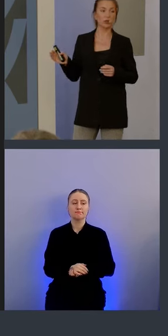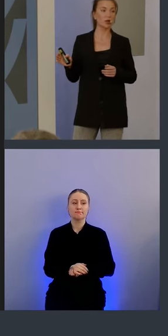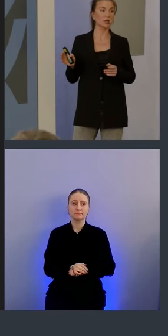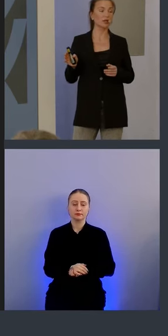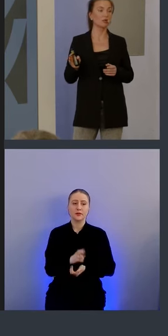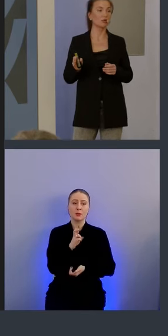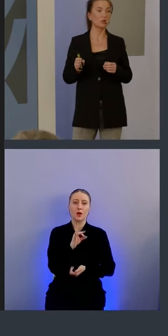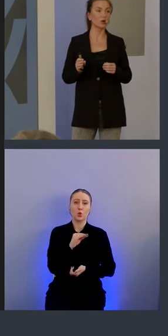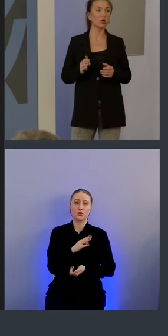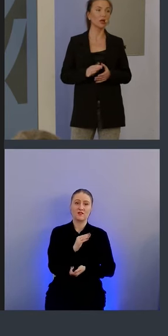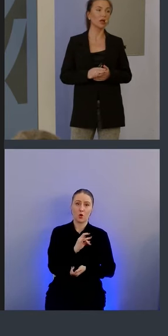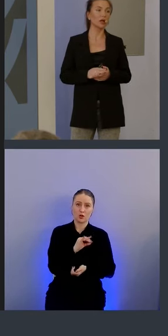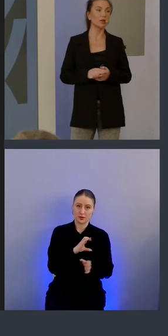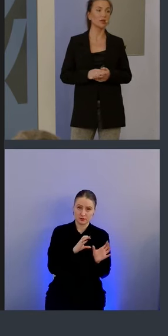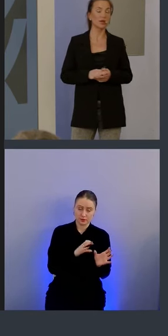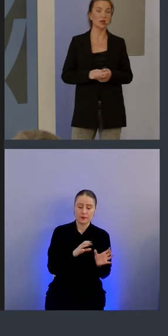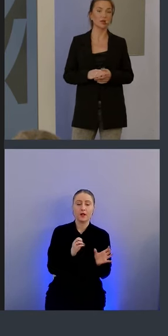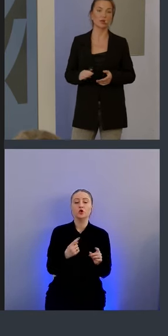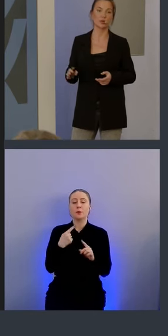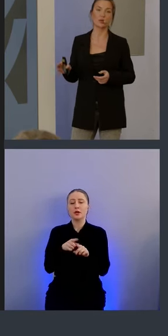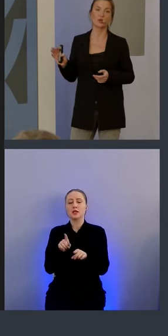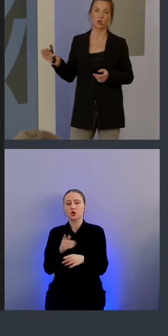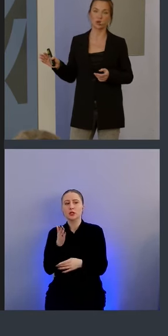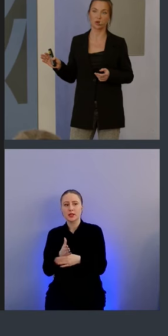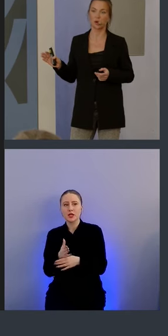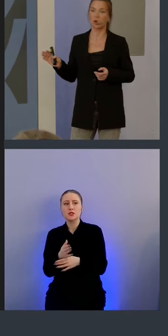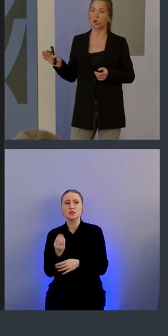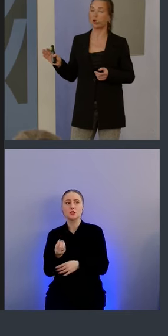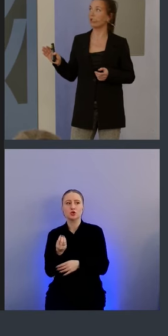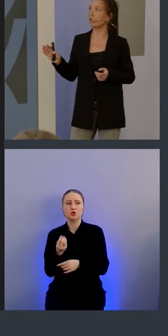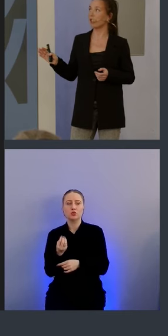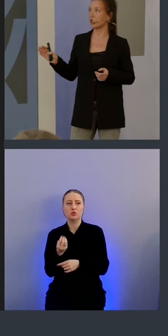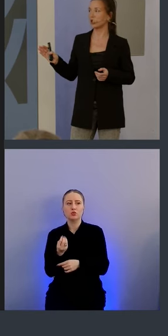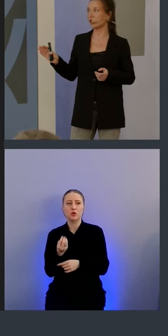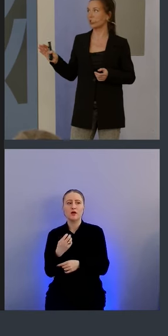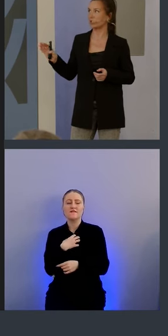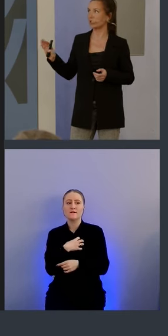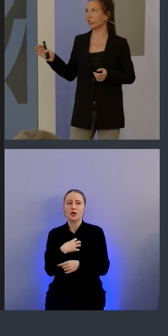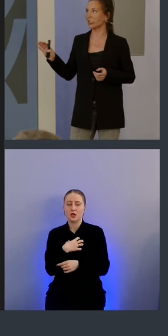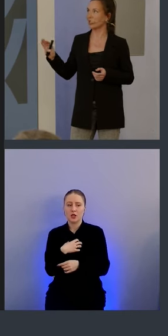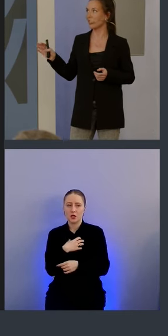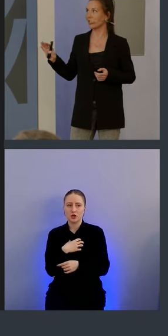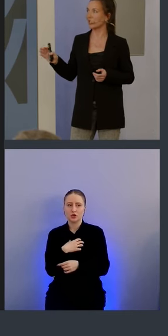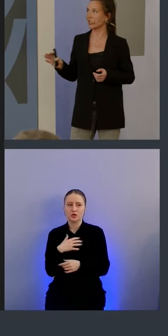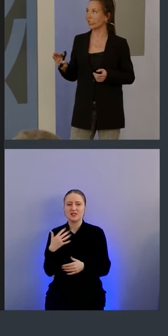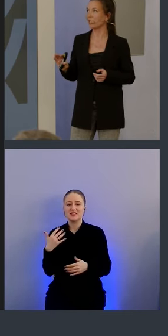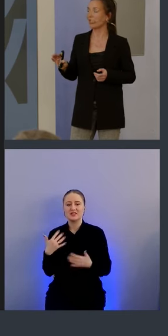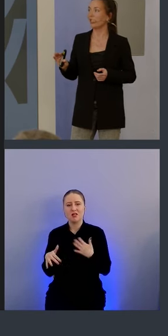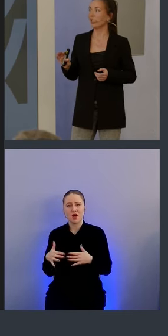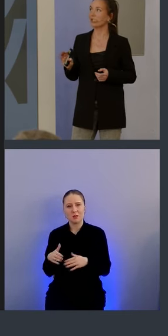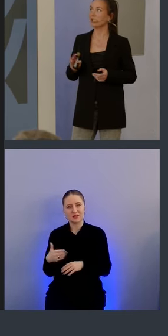Помимо брутфорса, у парольной аутентификации существует еще важная такая слабая